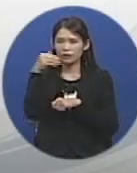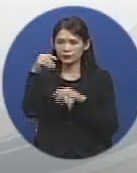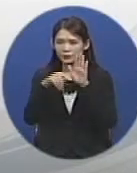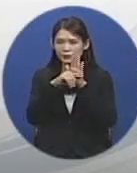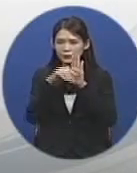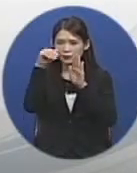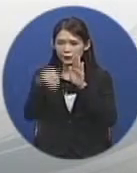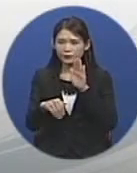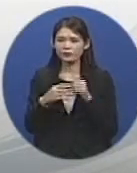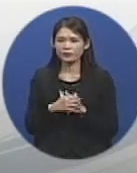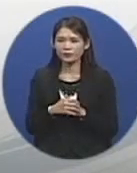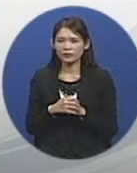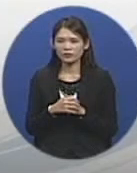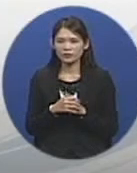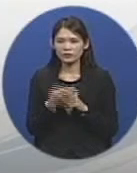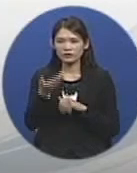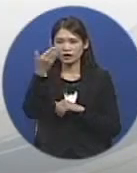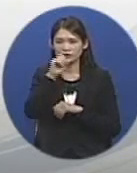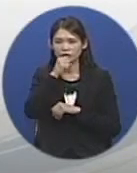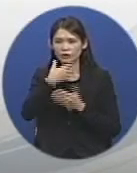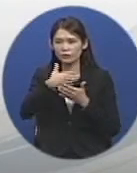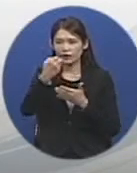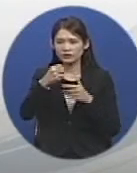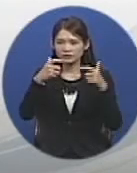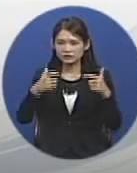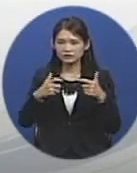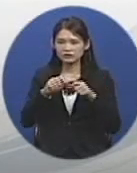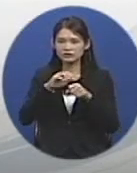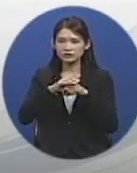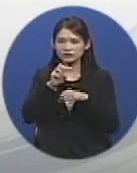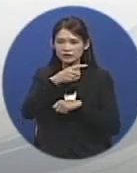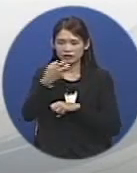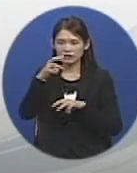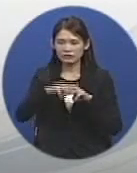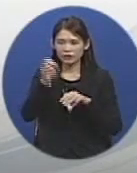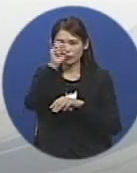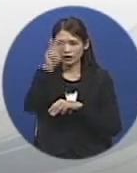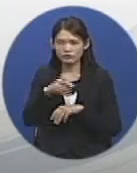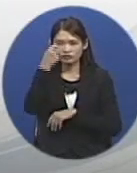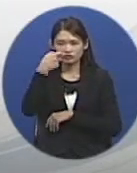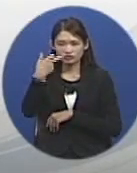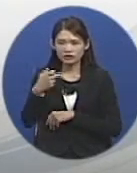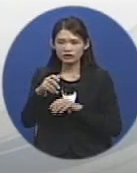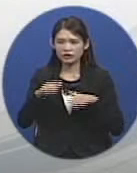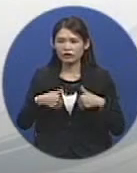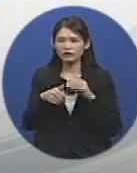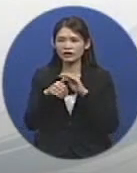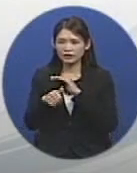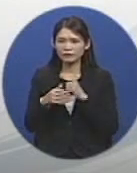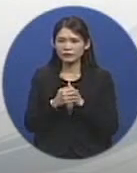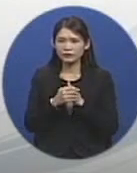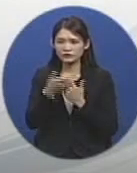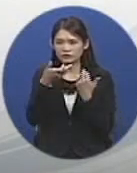것으로 나타났습니다. 상위 점수를 받은 지역은 대전, 광주, 울산, 경남, 제주였고 지난해에